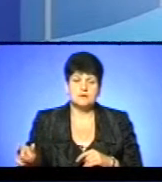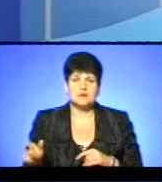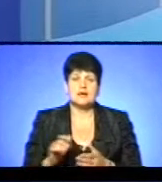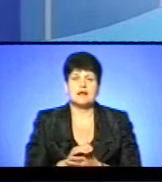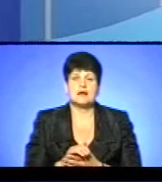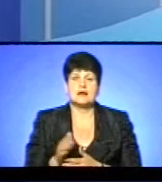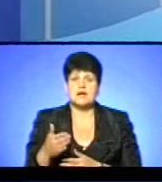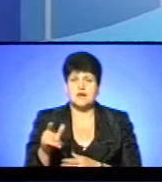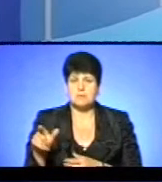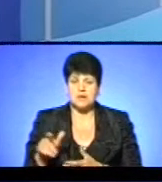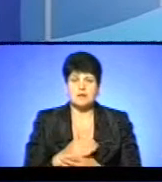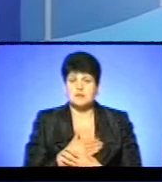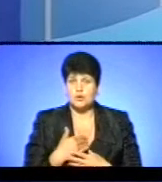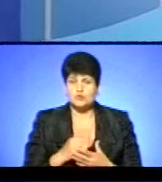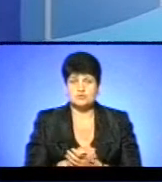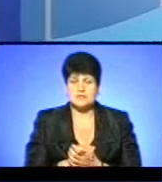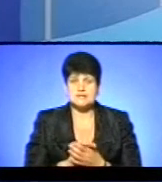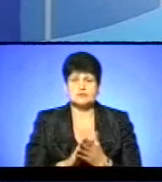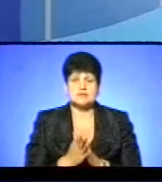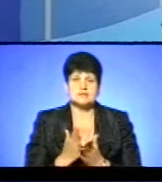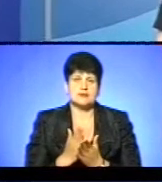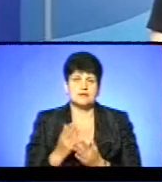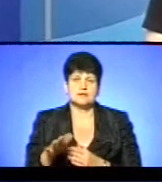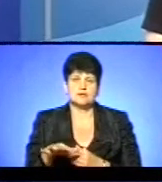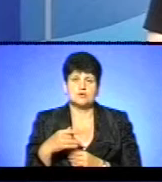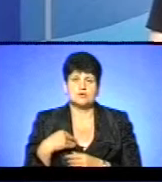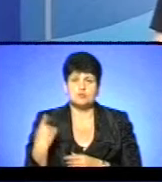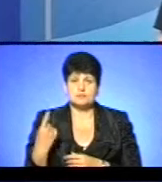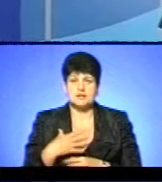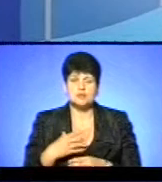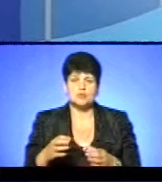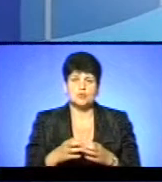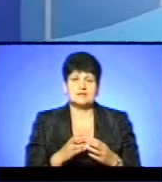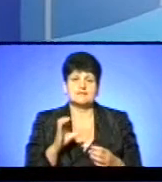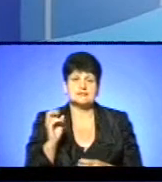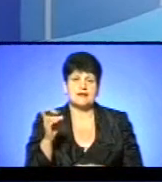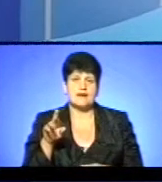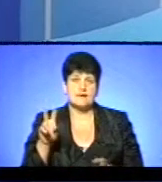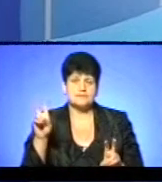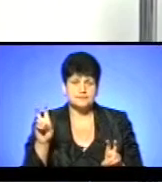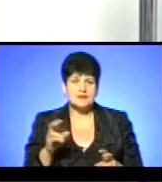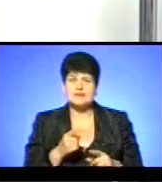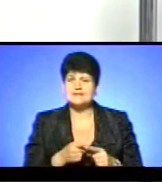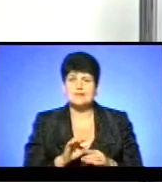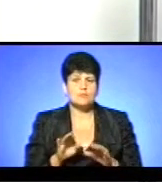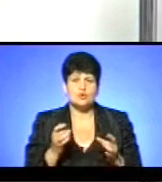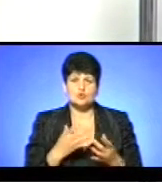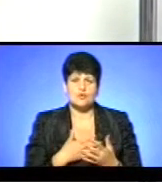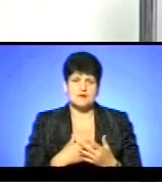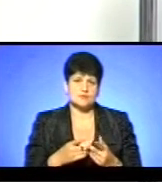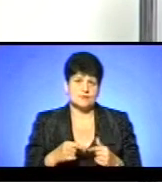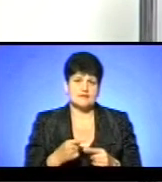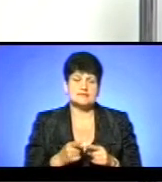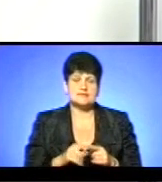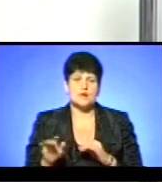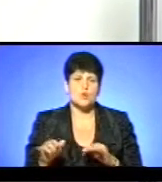миритися з ситуацією, яка твориться на теренах нашої області, і наш колектив, це «Скеля», це не просто громадська організація, ми рахуємо, що це рух